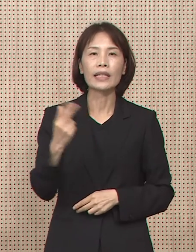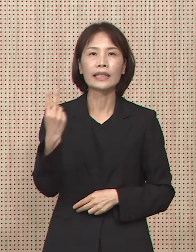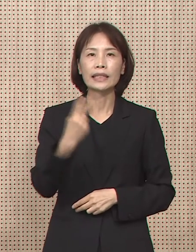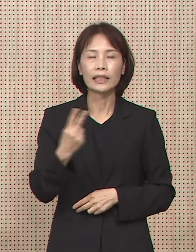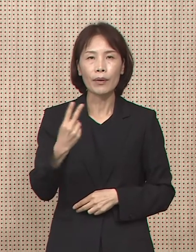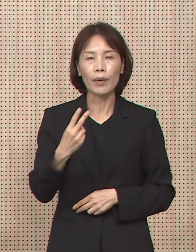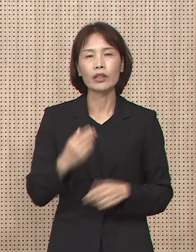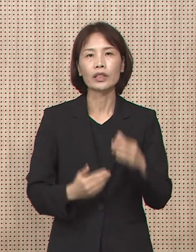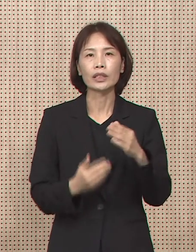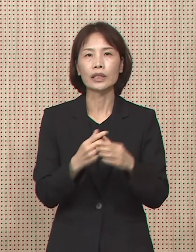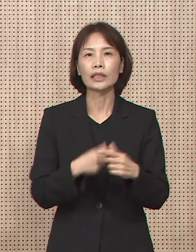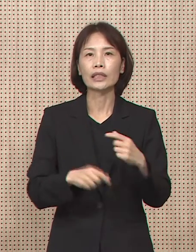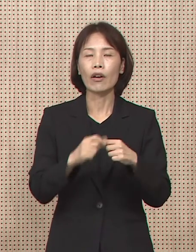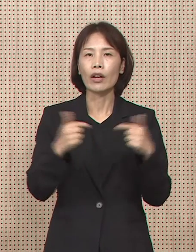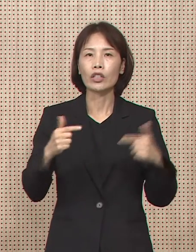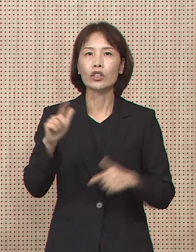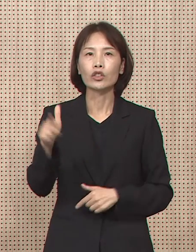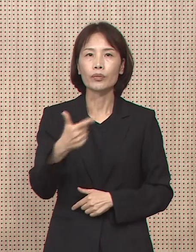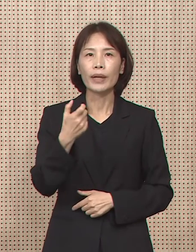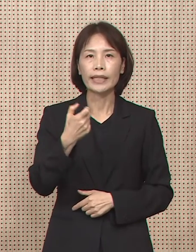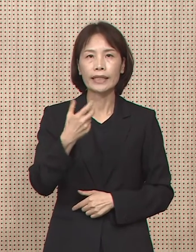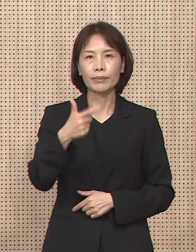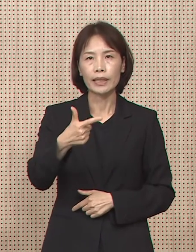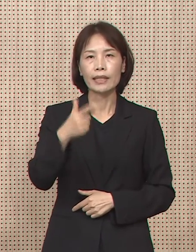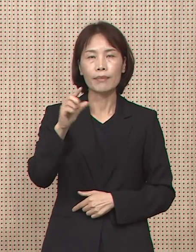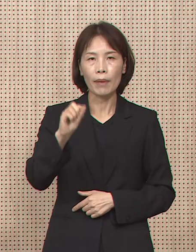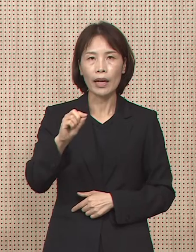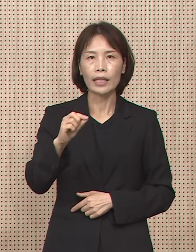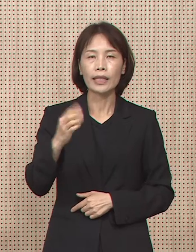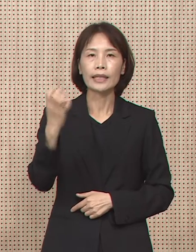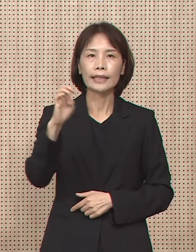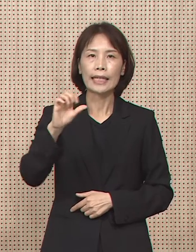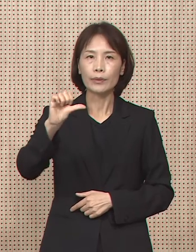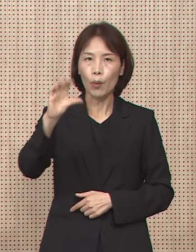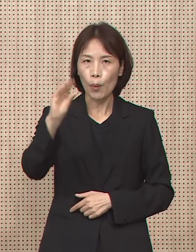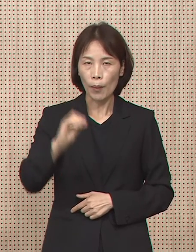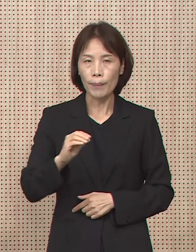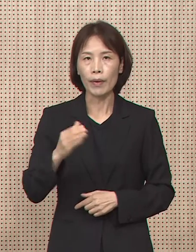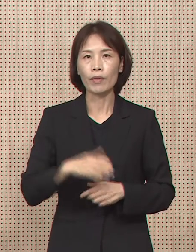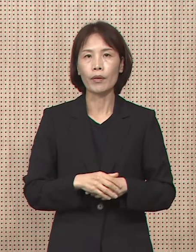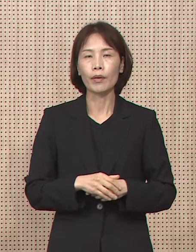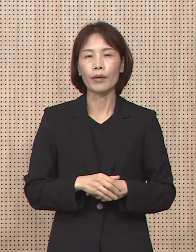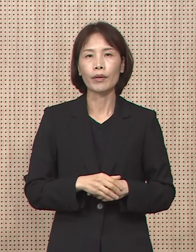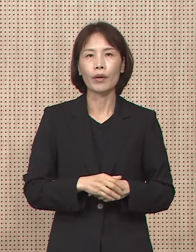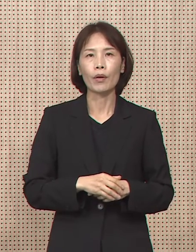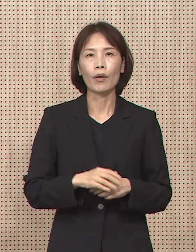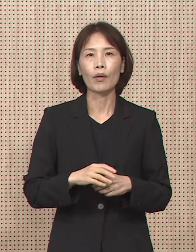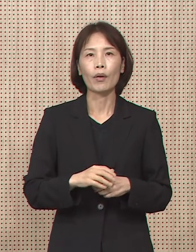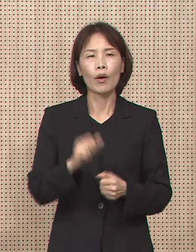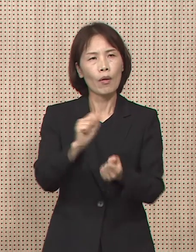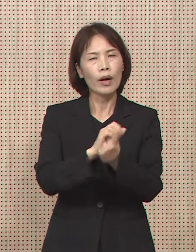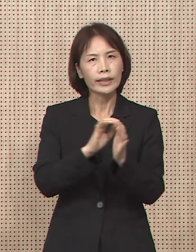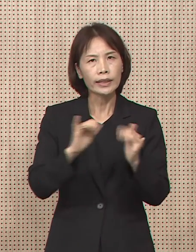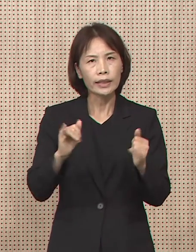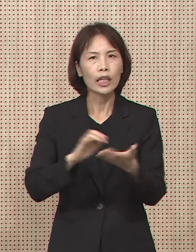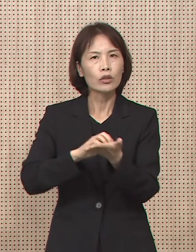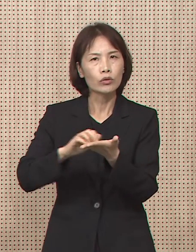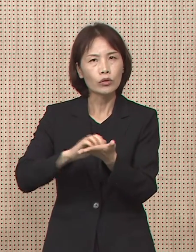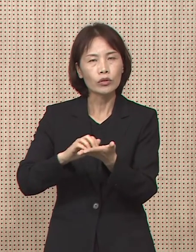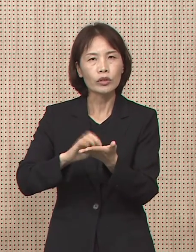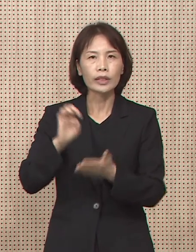289명 증가한 621만 9,245명으로 전체 도민 누적 확진율은